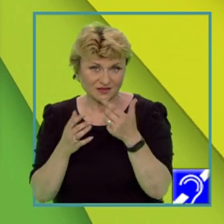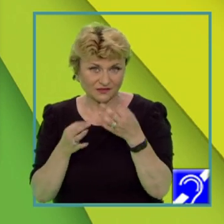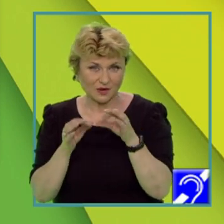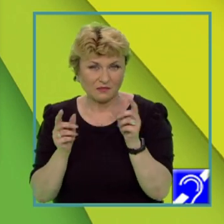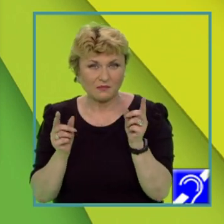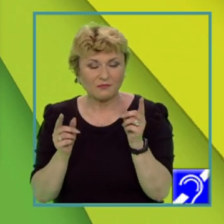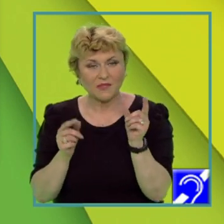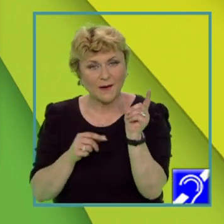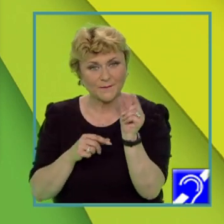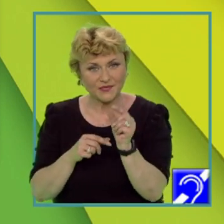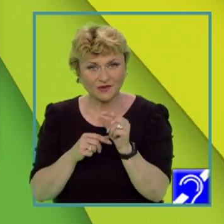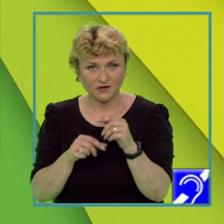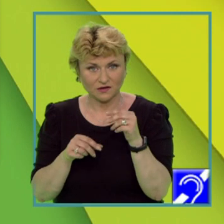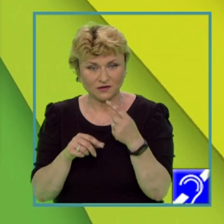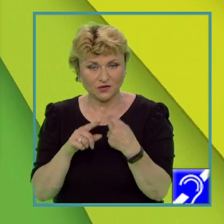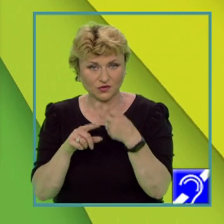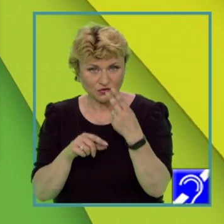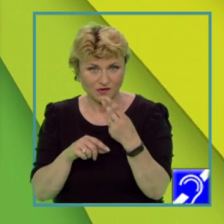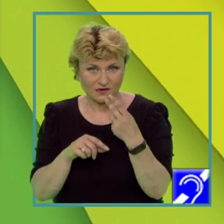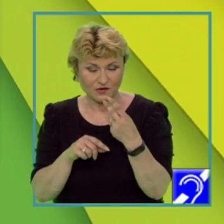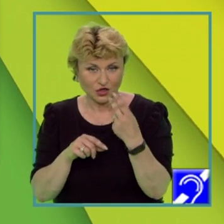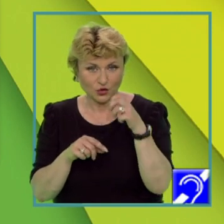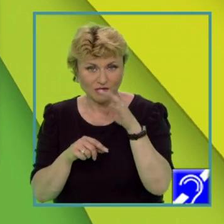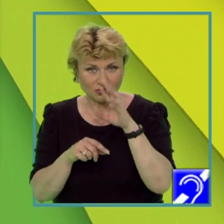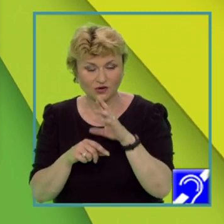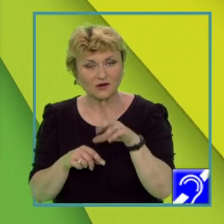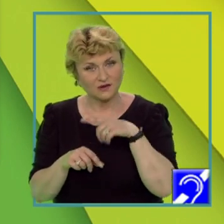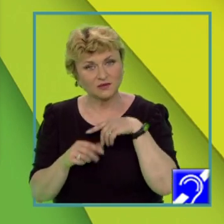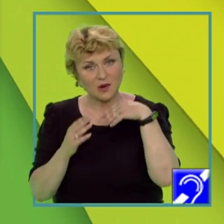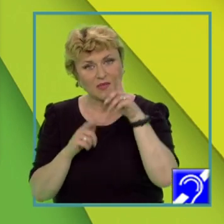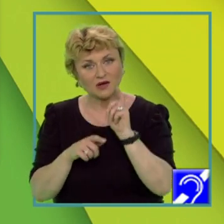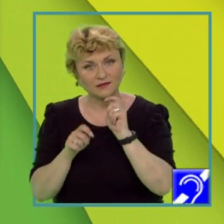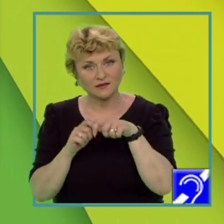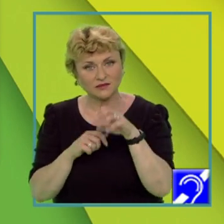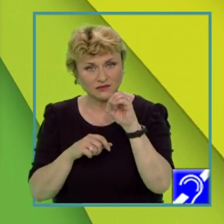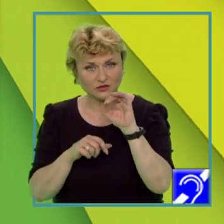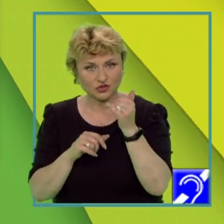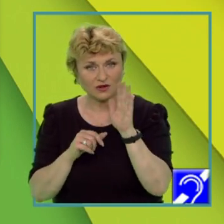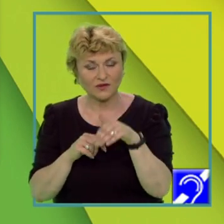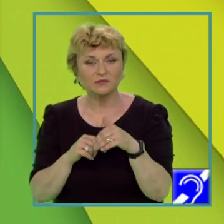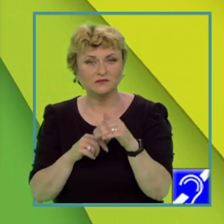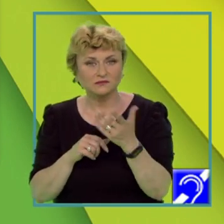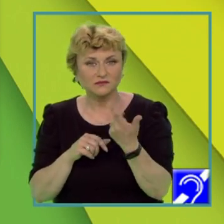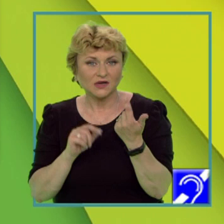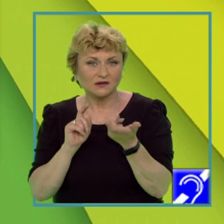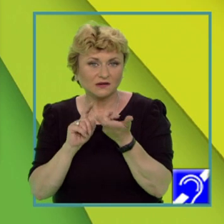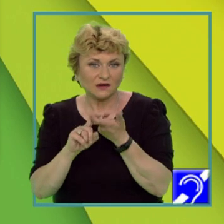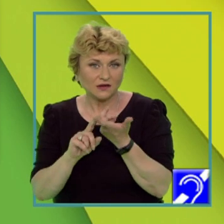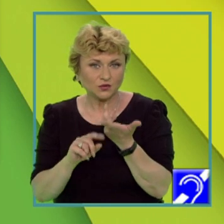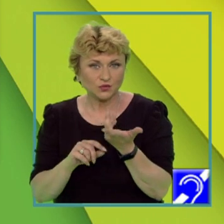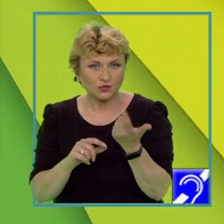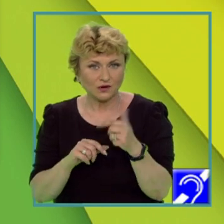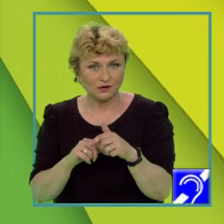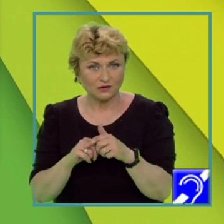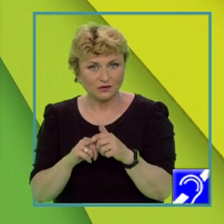dar doi numitorul este mai mare decât 0 și atunci avem de a face cu următoarea relație m pătrat minus